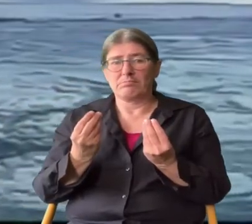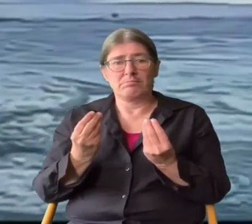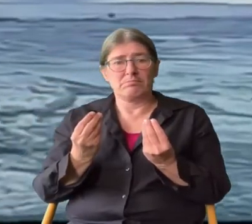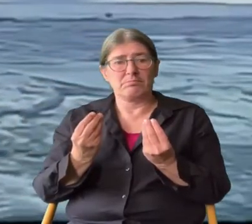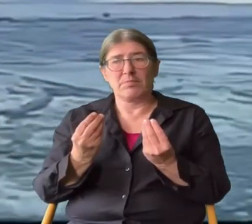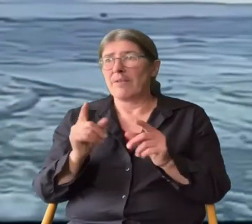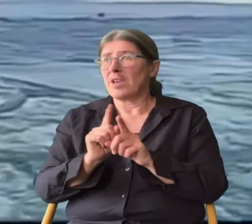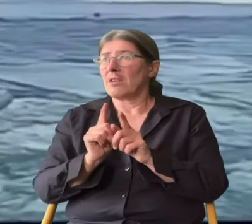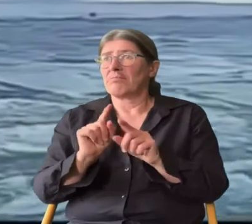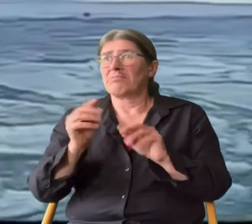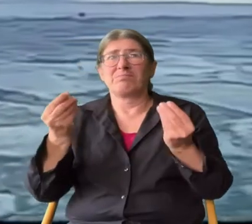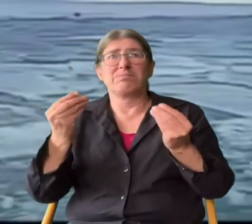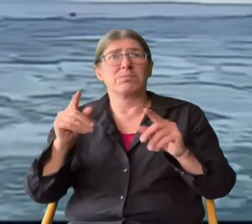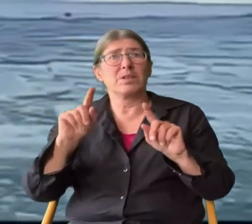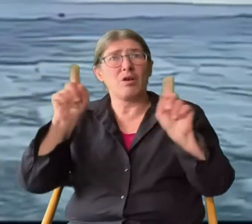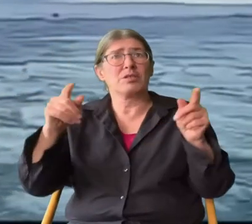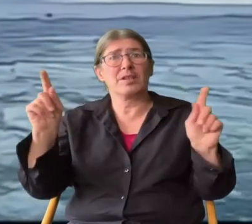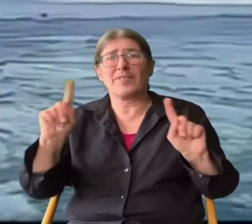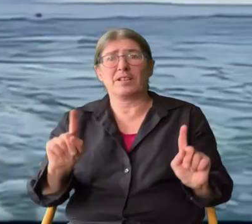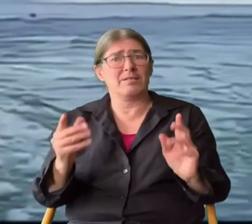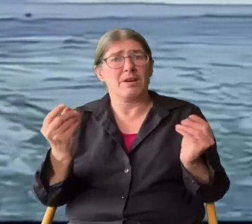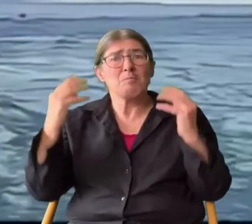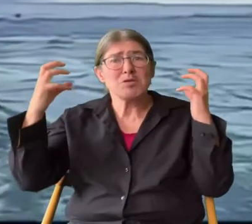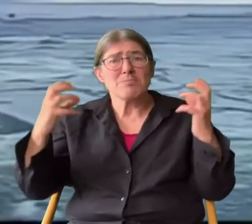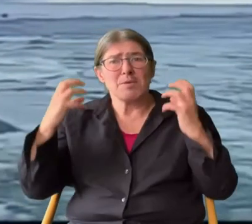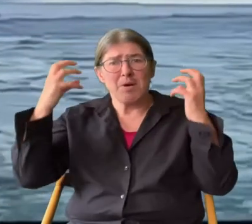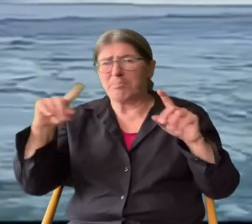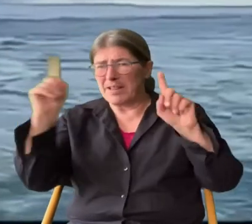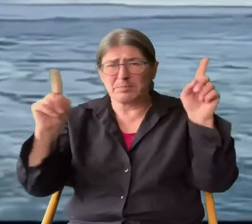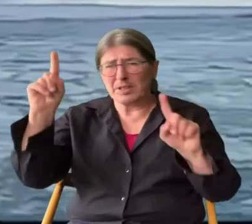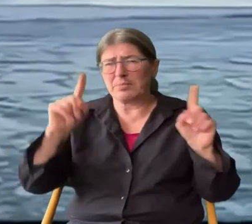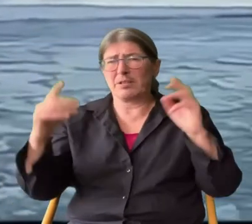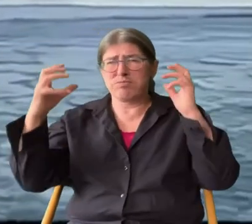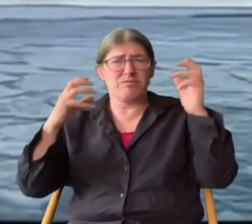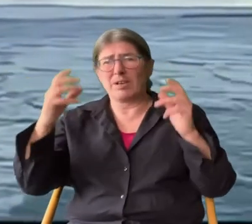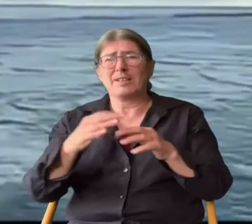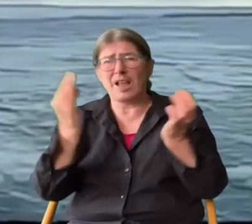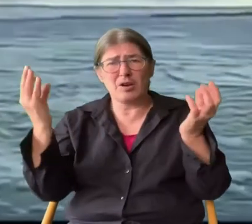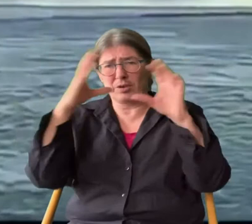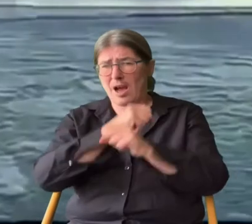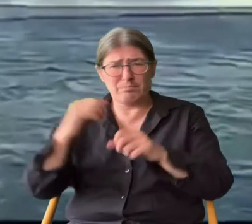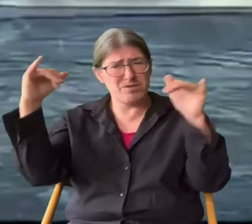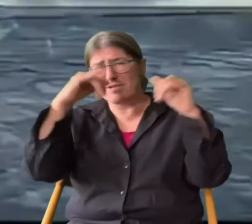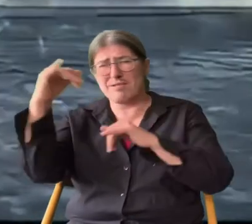bei Gewitter draußen. Es grollte und blitzte Tag und Nacht.